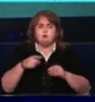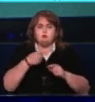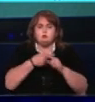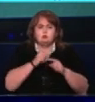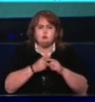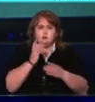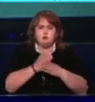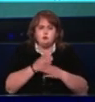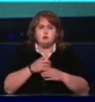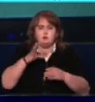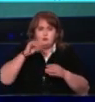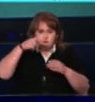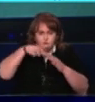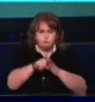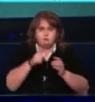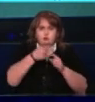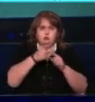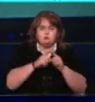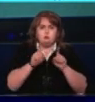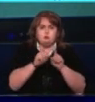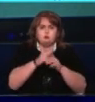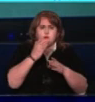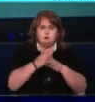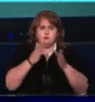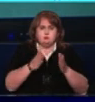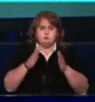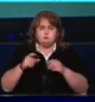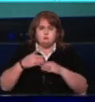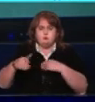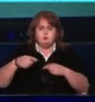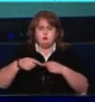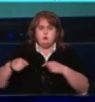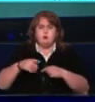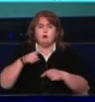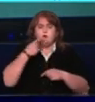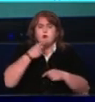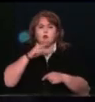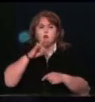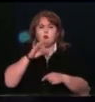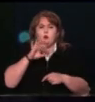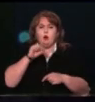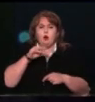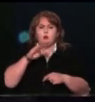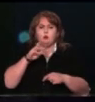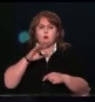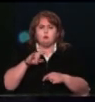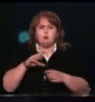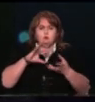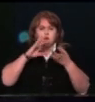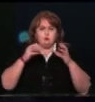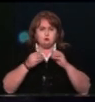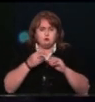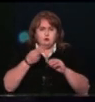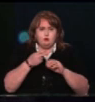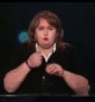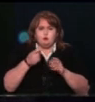есть промежутки, но и в самих частицах тоже есть промежутки. Он говорил про атомы. Когда проанализировали